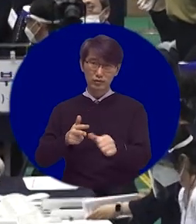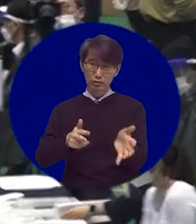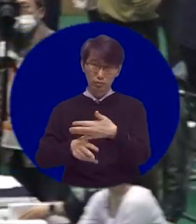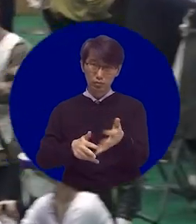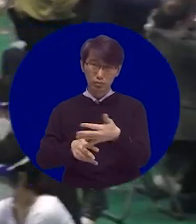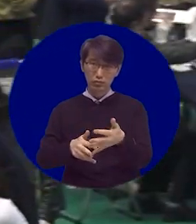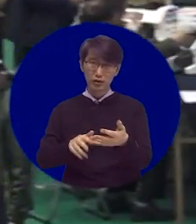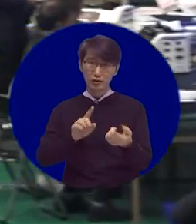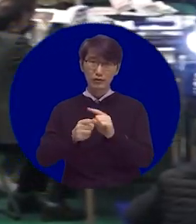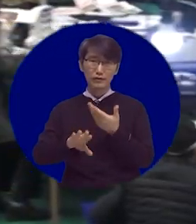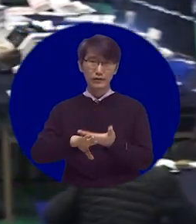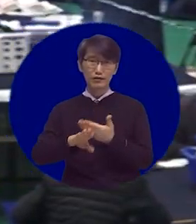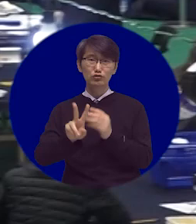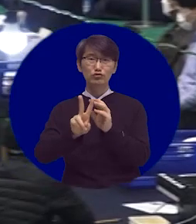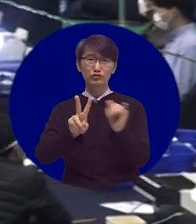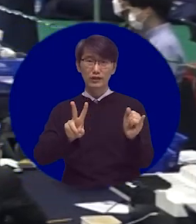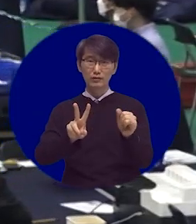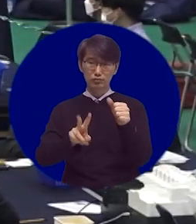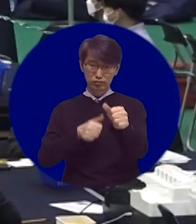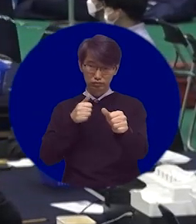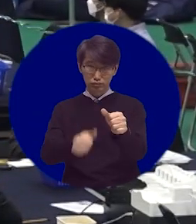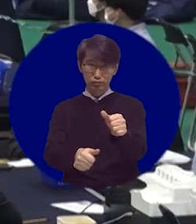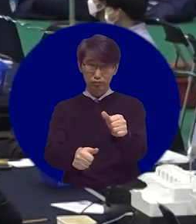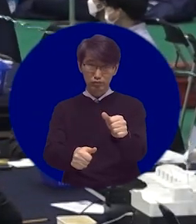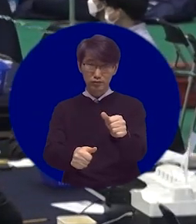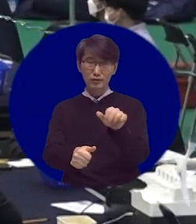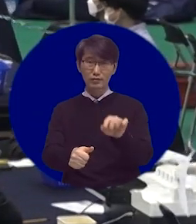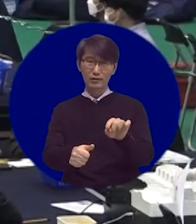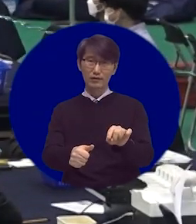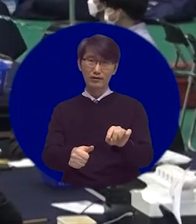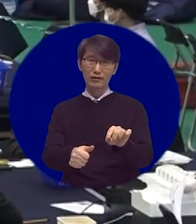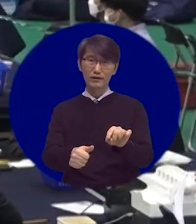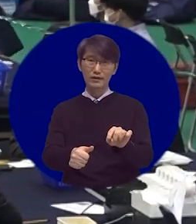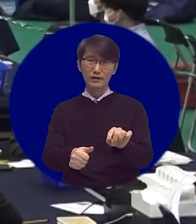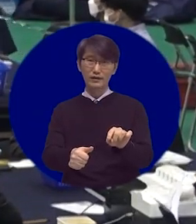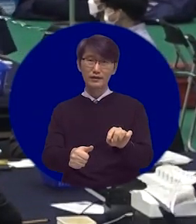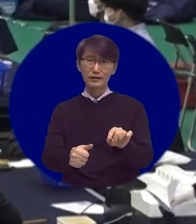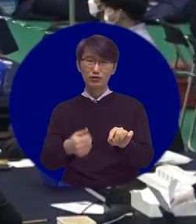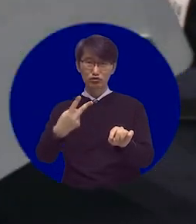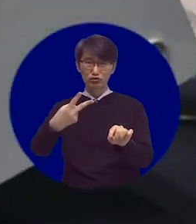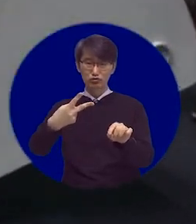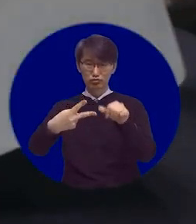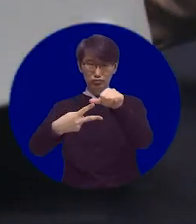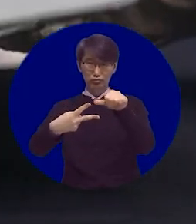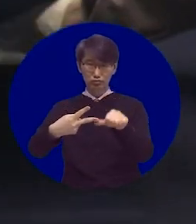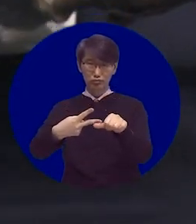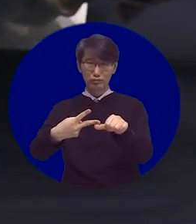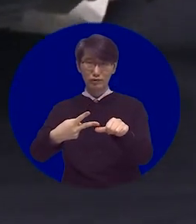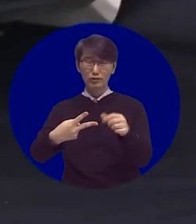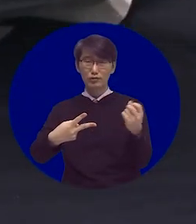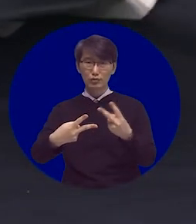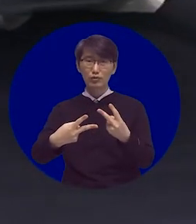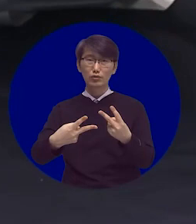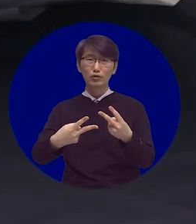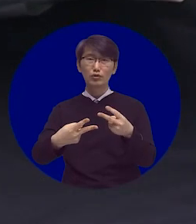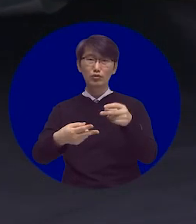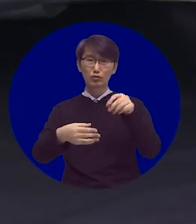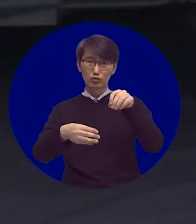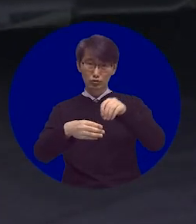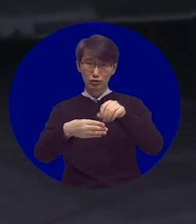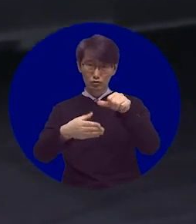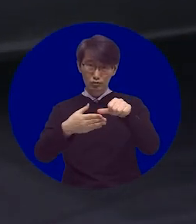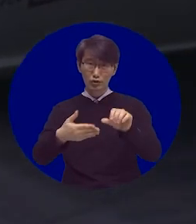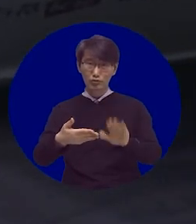것, 서로 다른 두 후보자란에 두 개 이상 기표한 것, 일안에 걸쳐서 기표한 것, 투표용지에 기표한